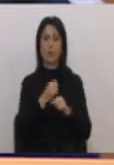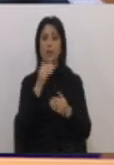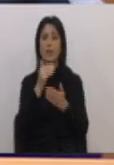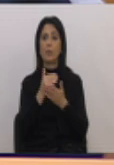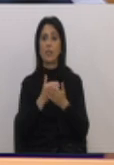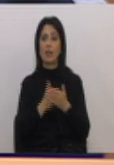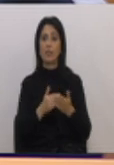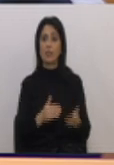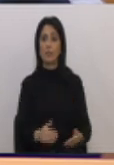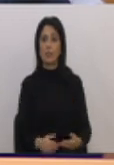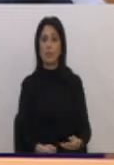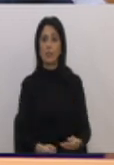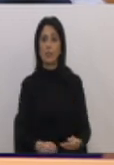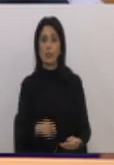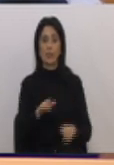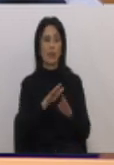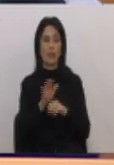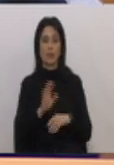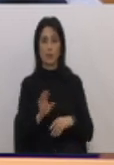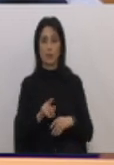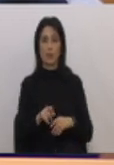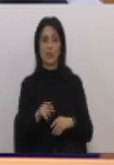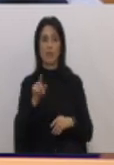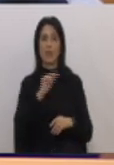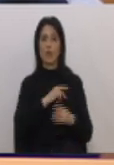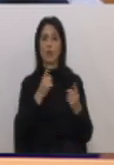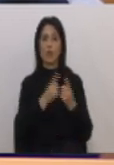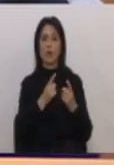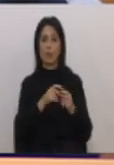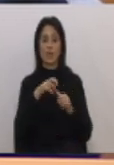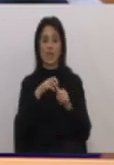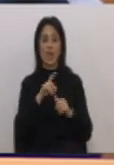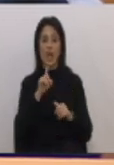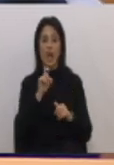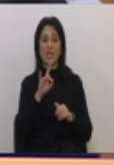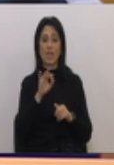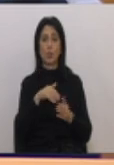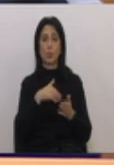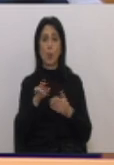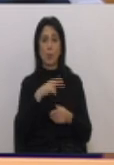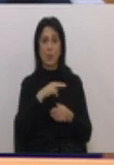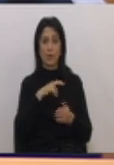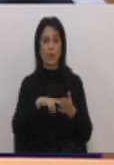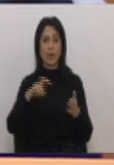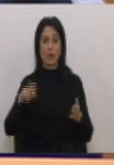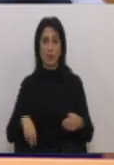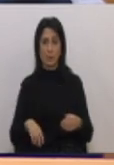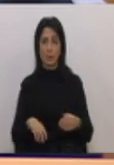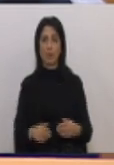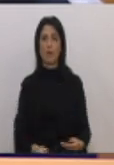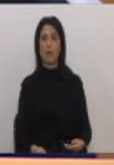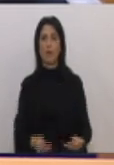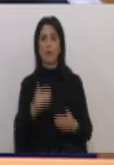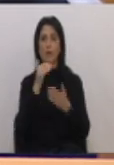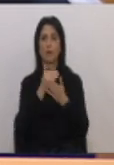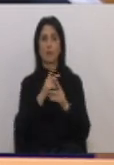ni mandati. E am asarasul. Tu prometis cu ni colega da lideri. Xazare să ar tot uarit cu parlamentul da cauvida. Mere